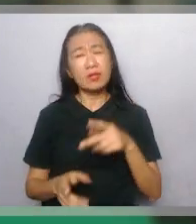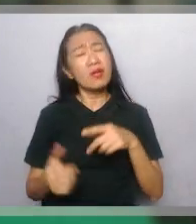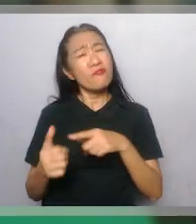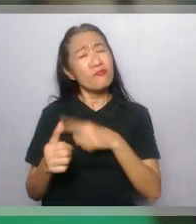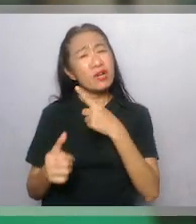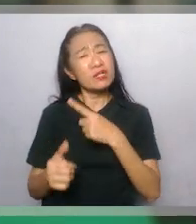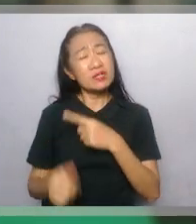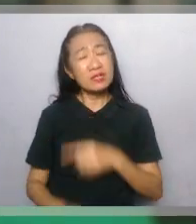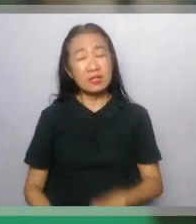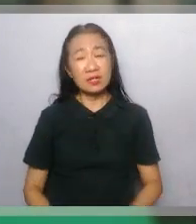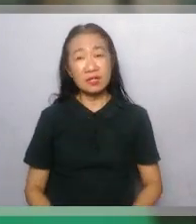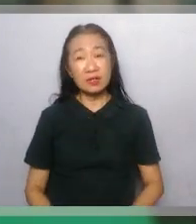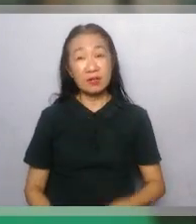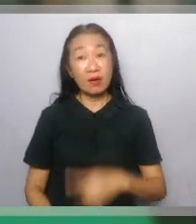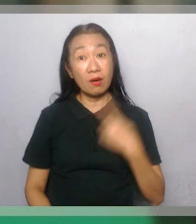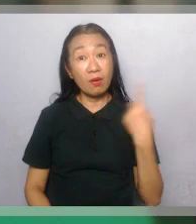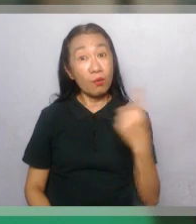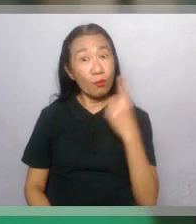nagpa-participate siya. Nung una,